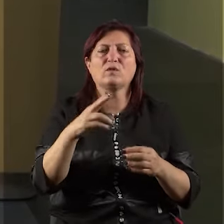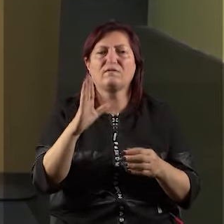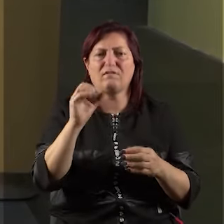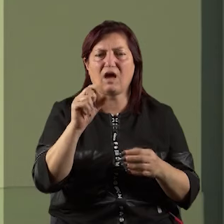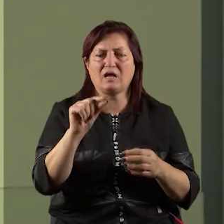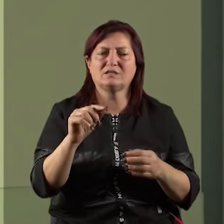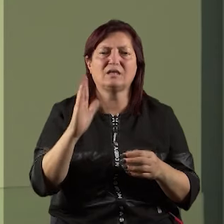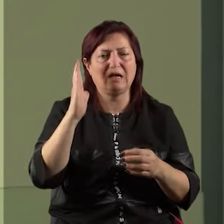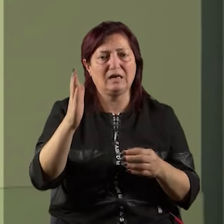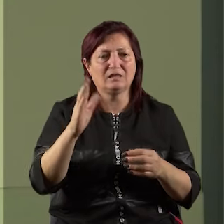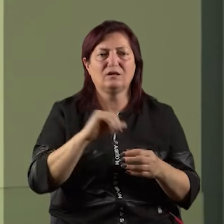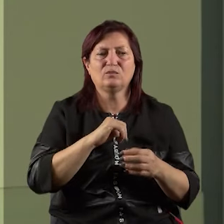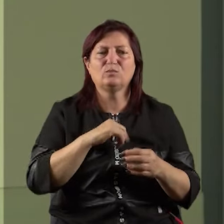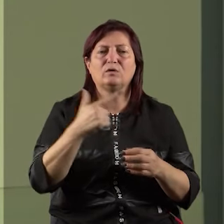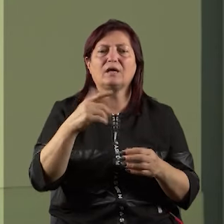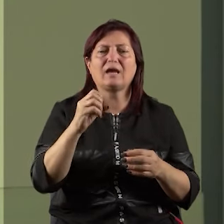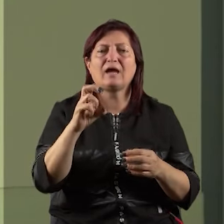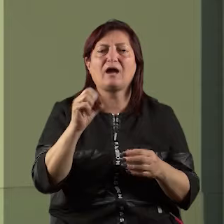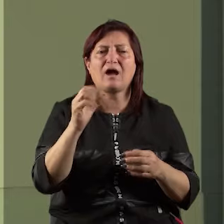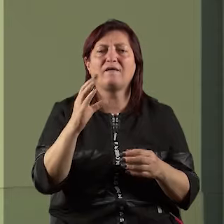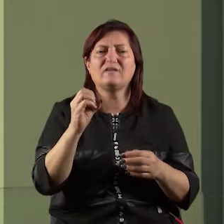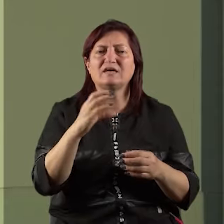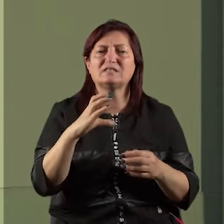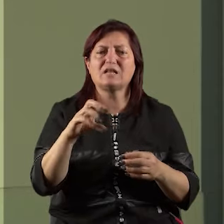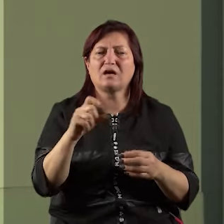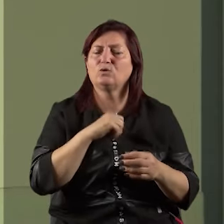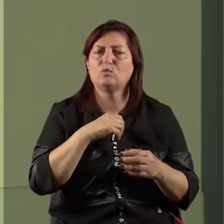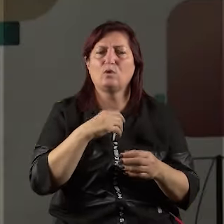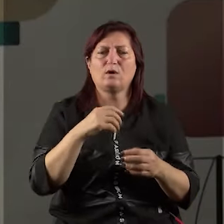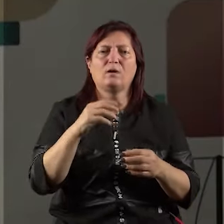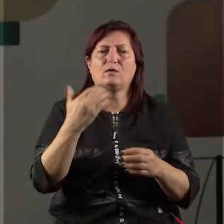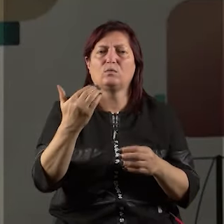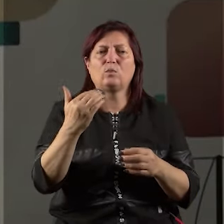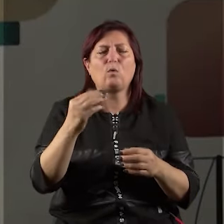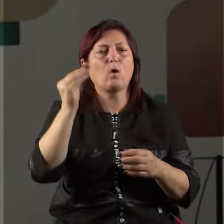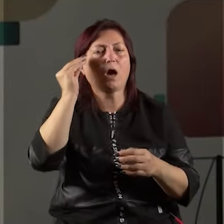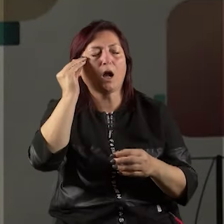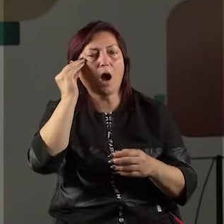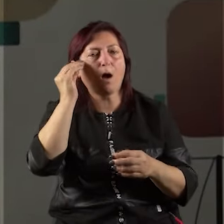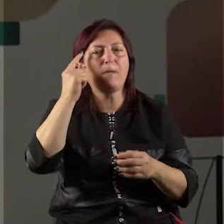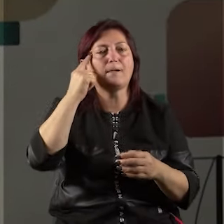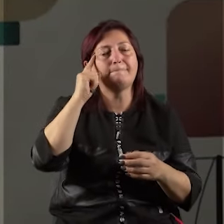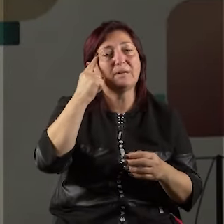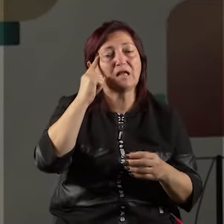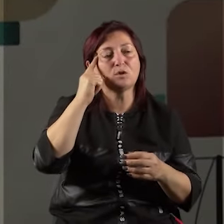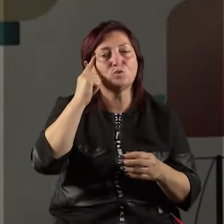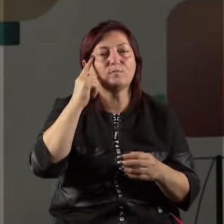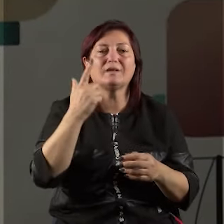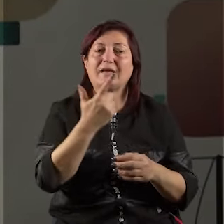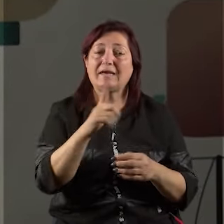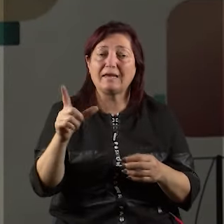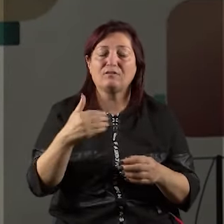նաև գեղարվեստական մակարդակով էլ է գրողը արտահայտում իր գաղափարները, իր մտածումները, եւ